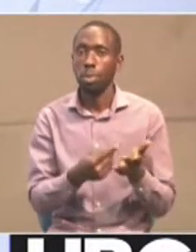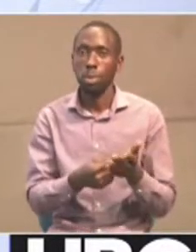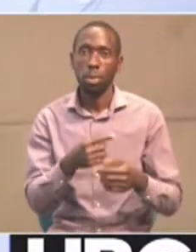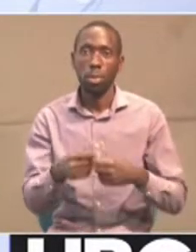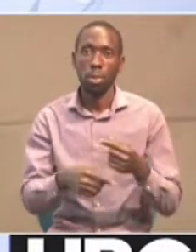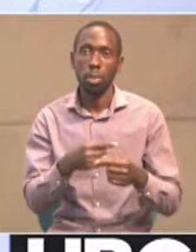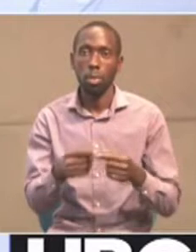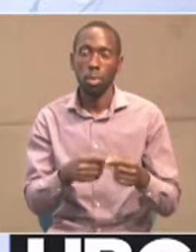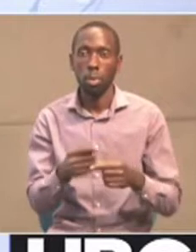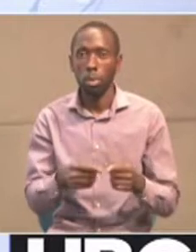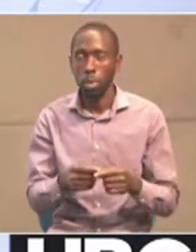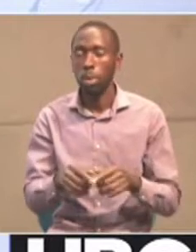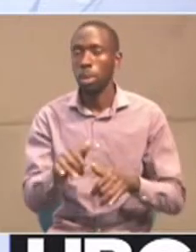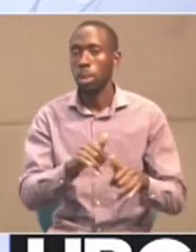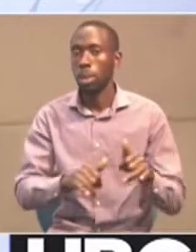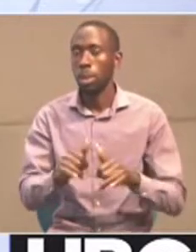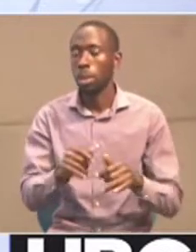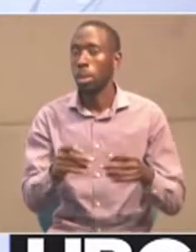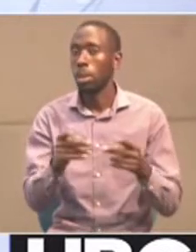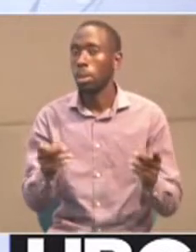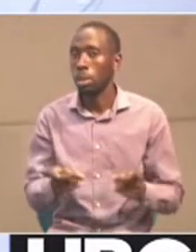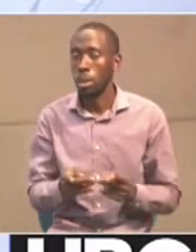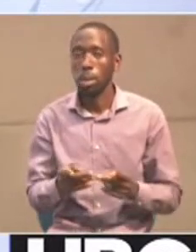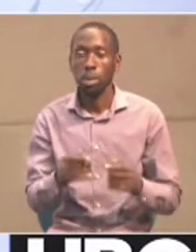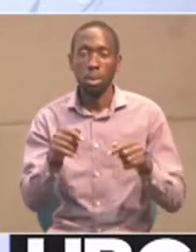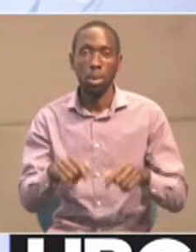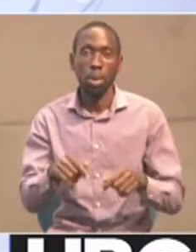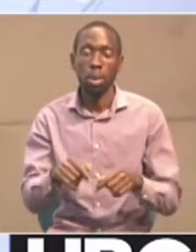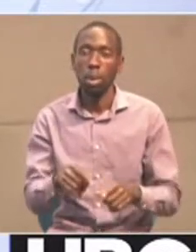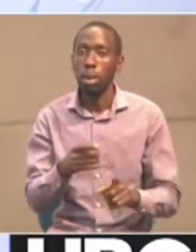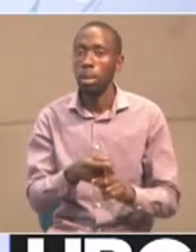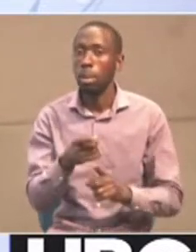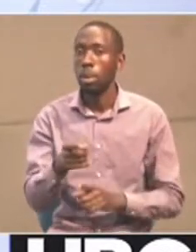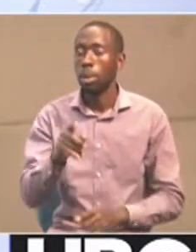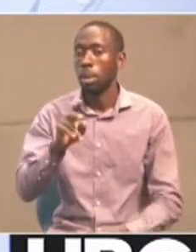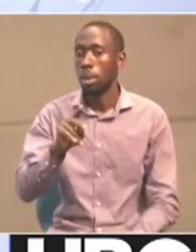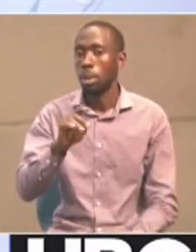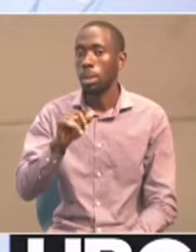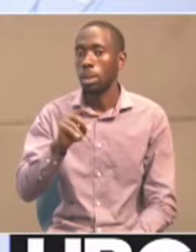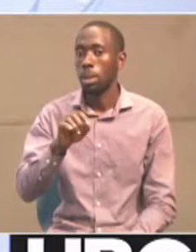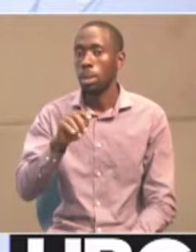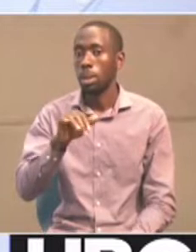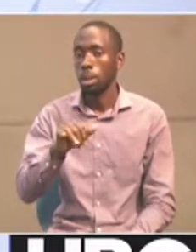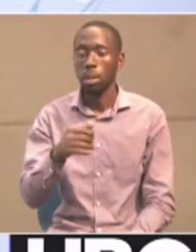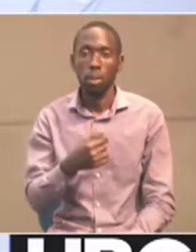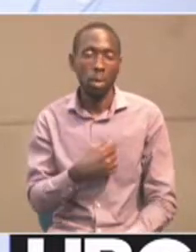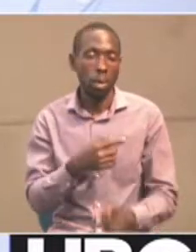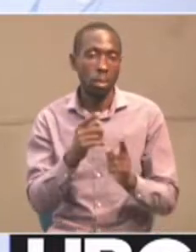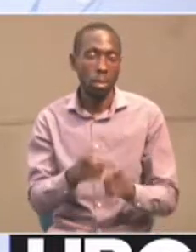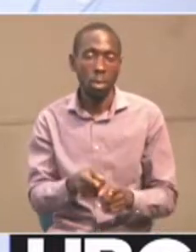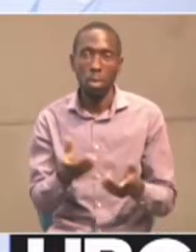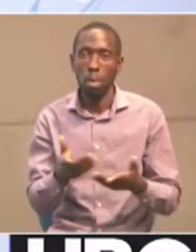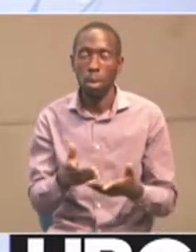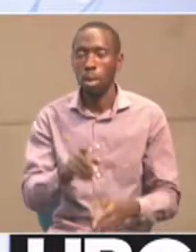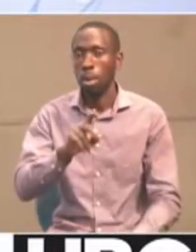nga biyonjo babadde bagogola ekitundu ky'ekisenyi mu Kampala nga tubasanze mu Kasato zone bano